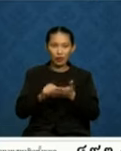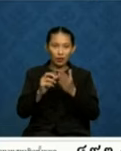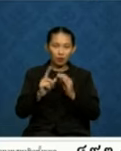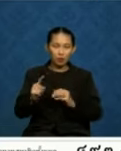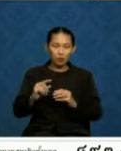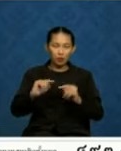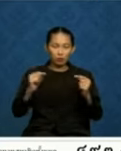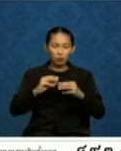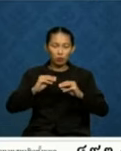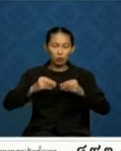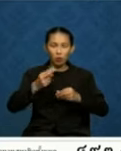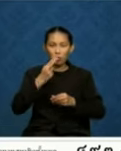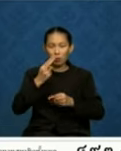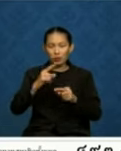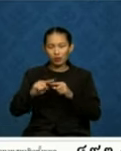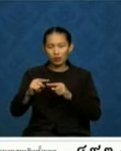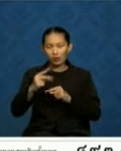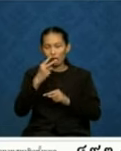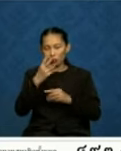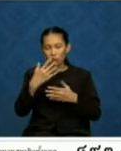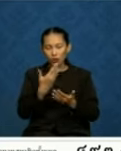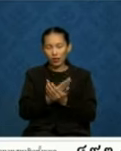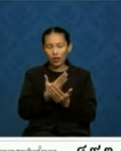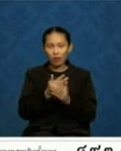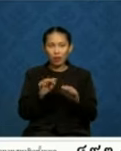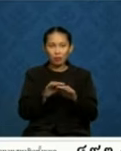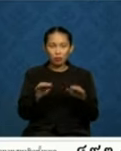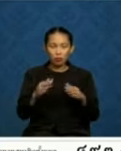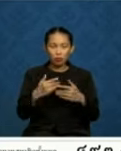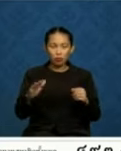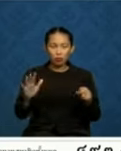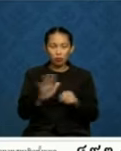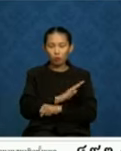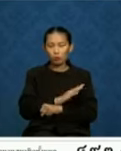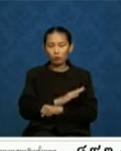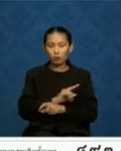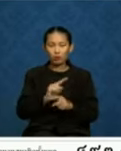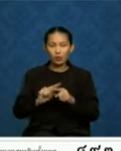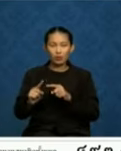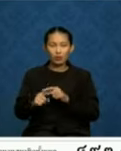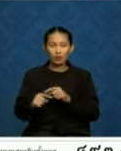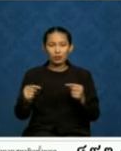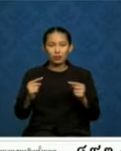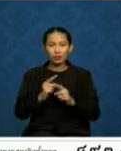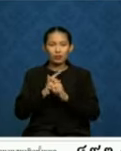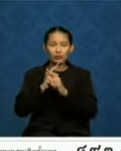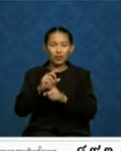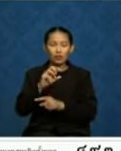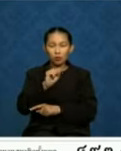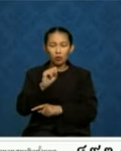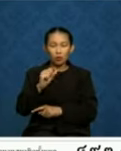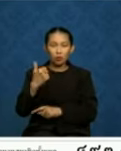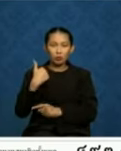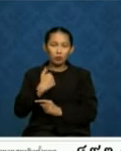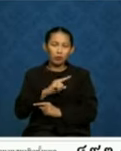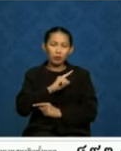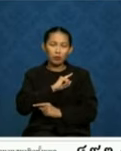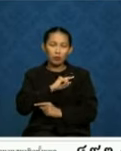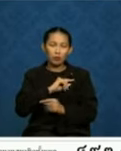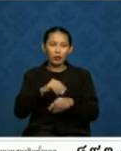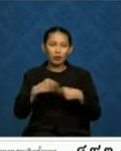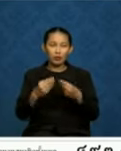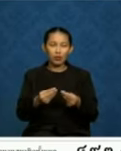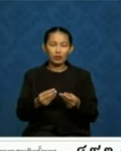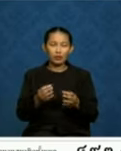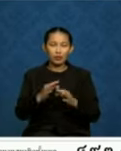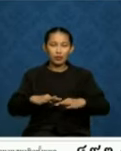าตกต่ำอย่างเหมาะสมรอบด้านครบถ้วนในทุกมิติตามที่สภาผู้แทนราษฎรมอบหมายโดยปรากฏผ